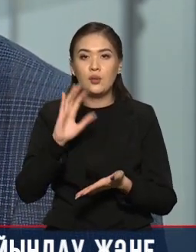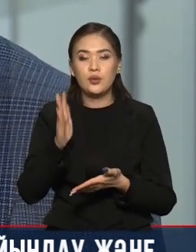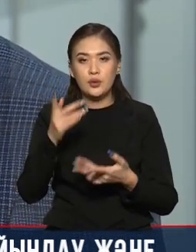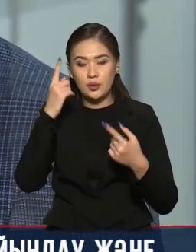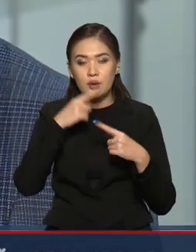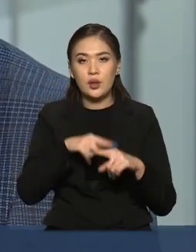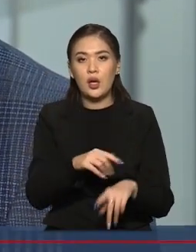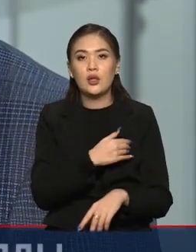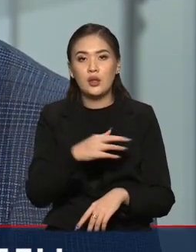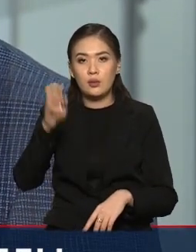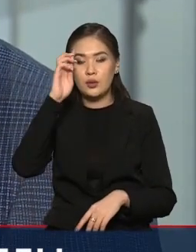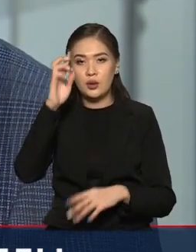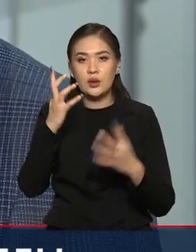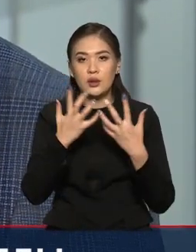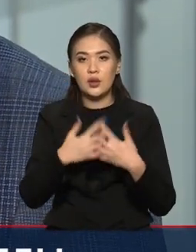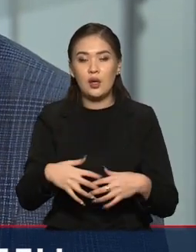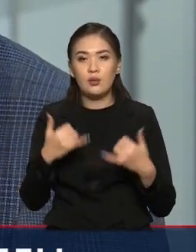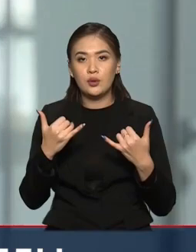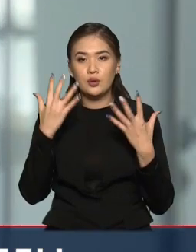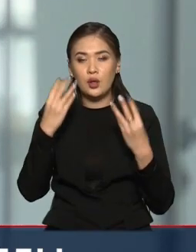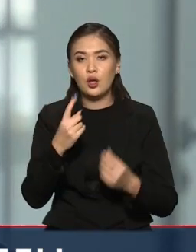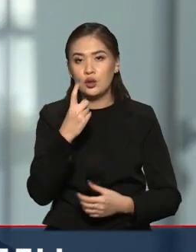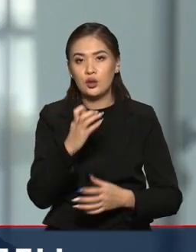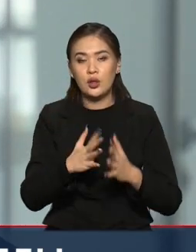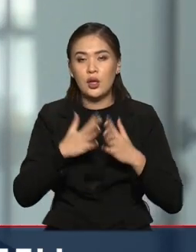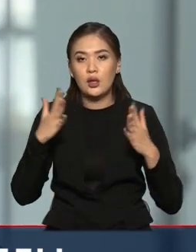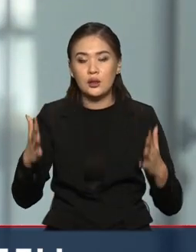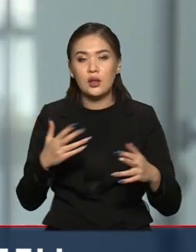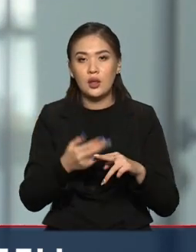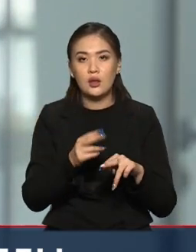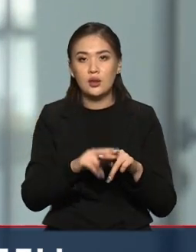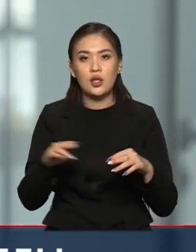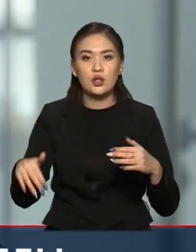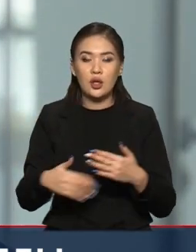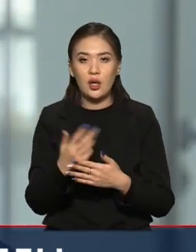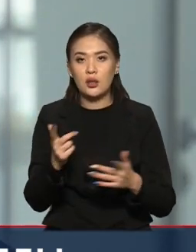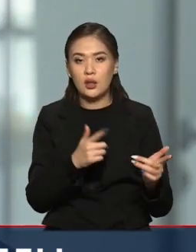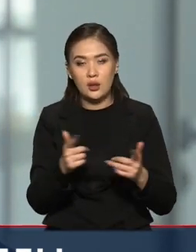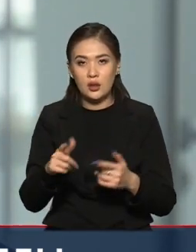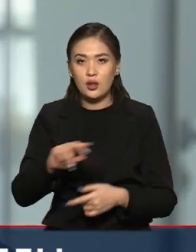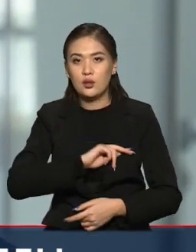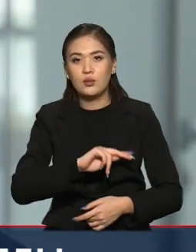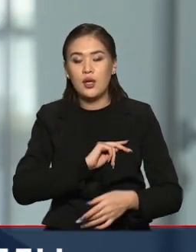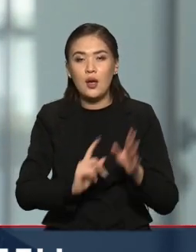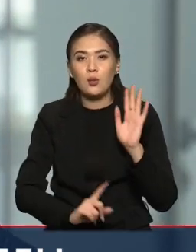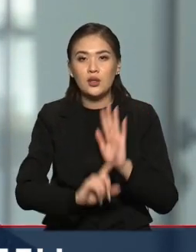білдірген мемлекеттердің саны бүгінгі таңда 100-ден асады. Қазіргі таңда жаңағы осы дайындық жұмыстарын бастап